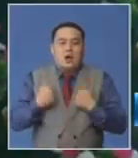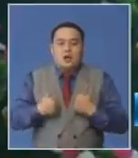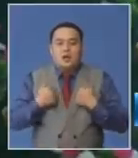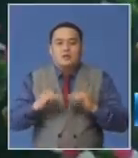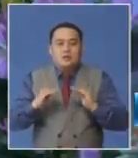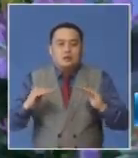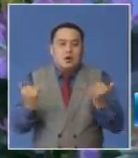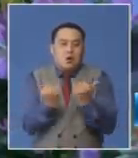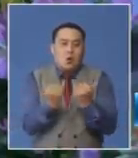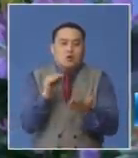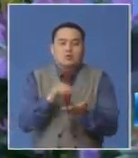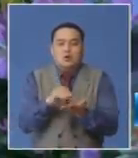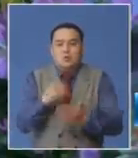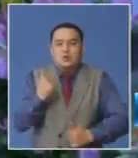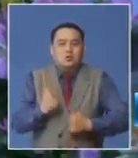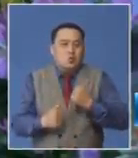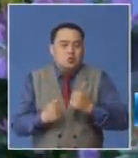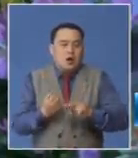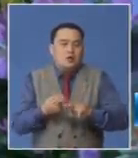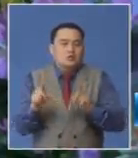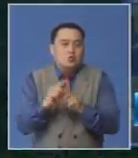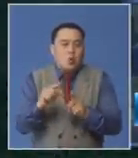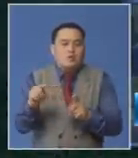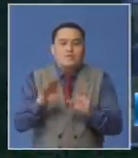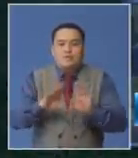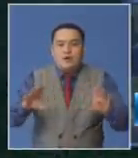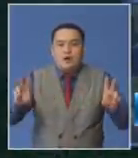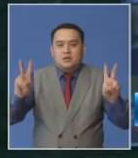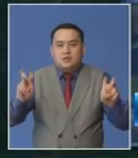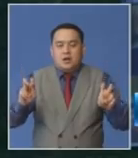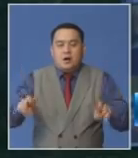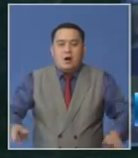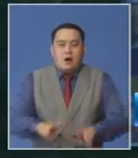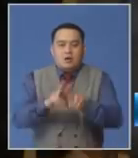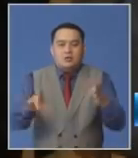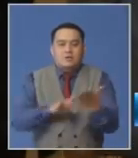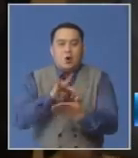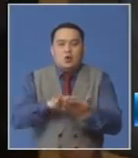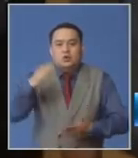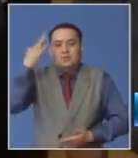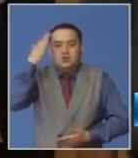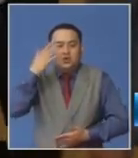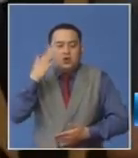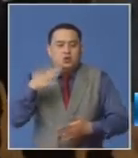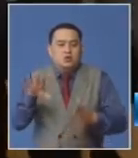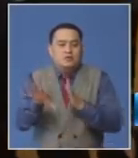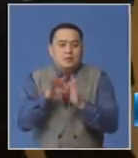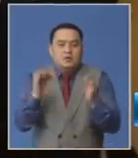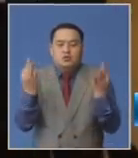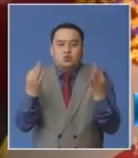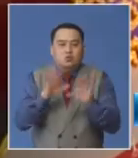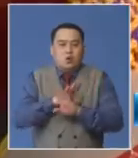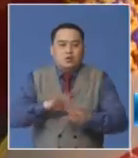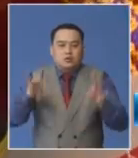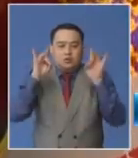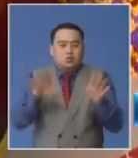учеников в гости оценили по достоинству к слова тема выставки астана город мечты выбрана не случайно в этом году наша